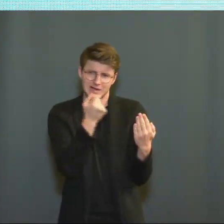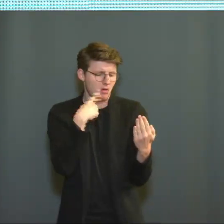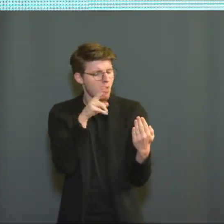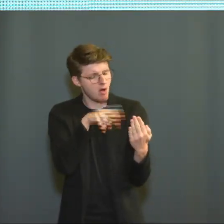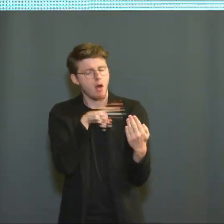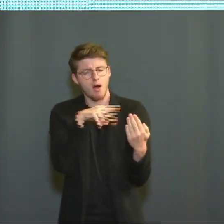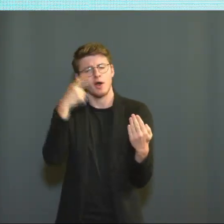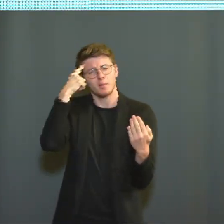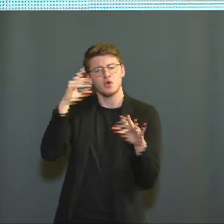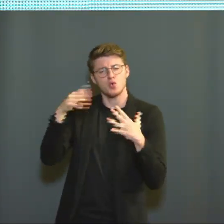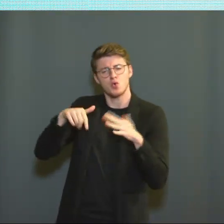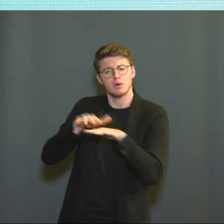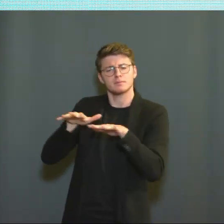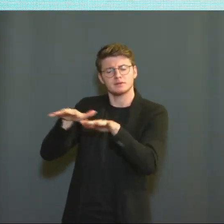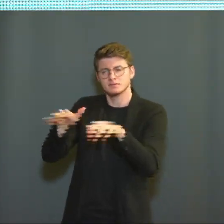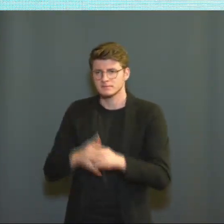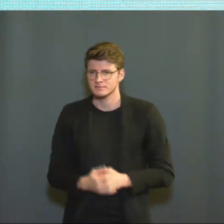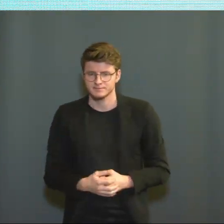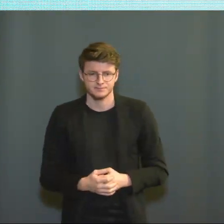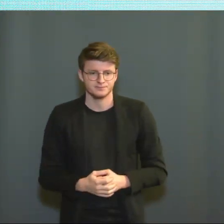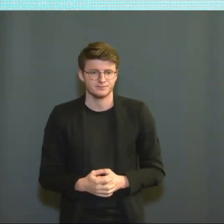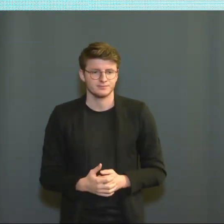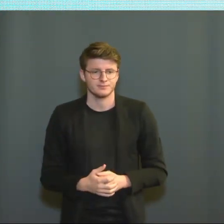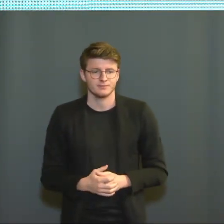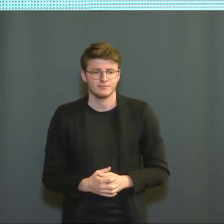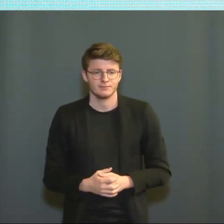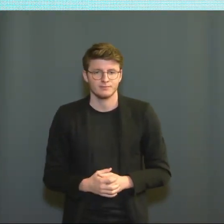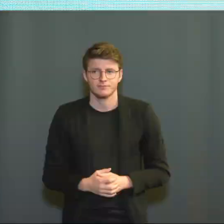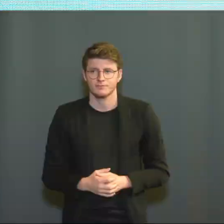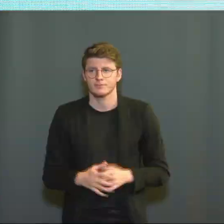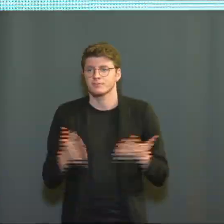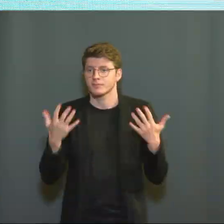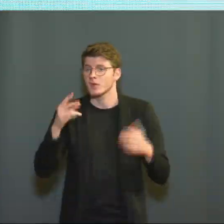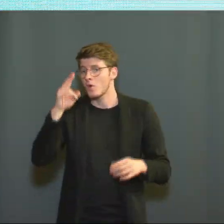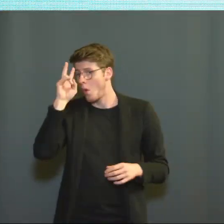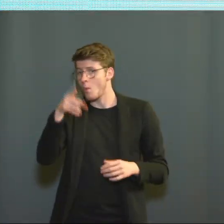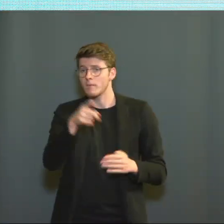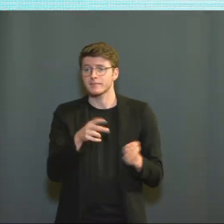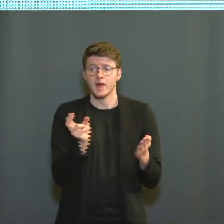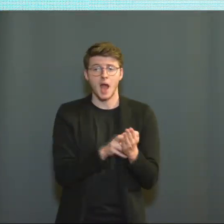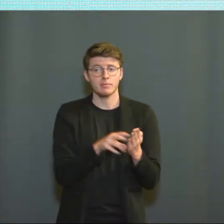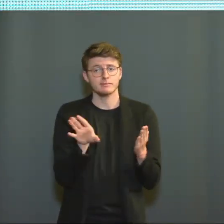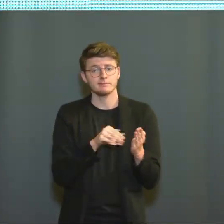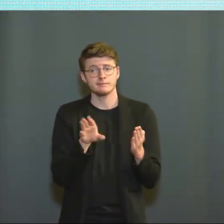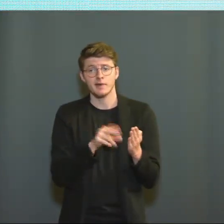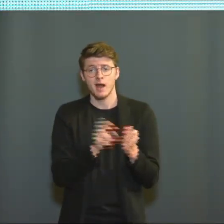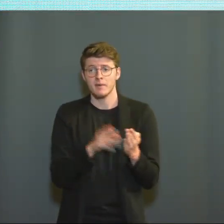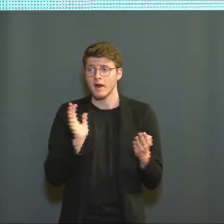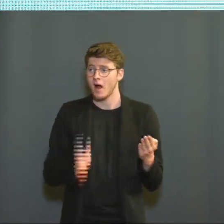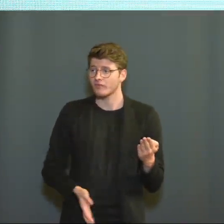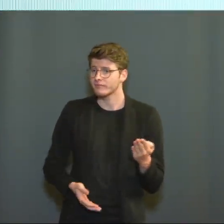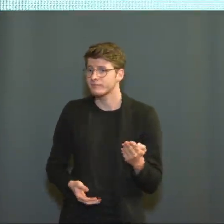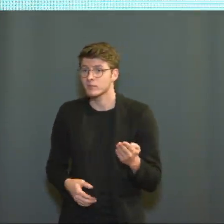gegevens. Het is niet enkel voldoende om de app te downloaden. U moet ook de Bluetooth van uw